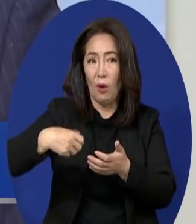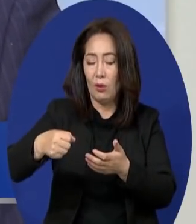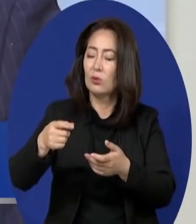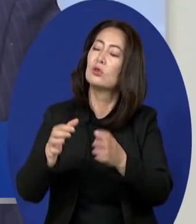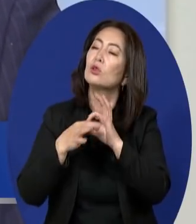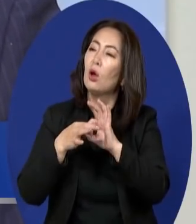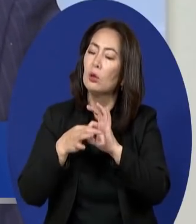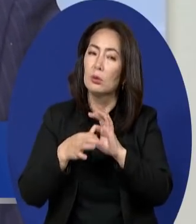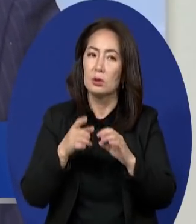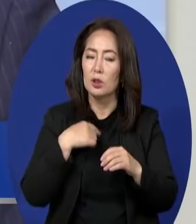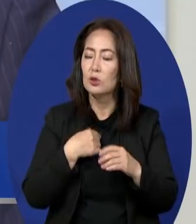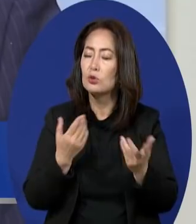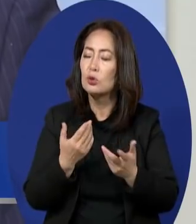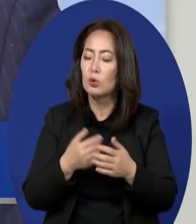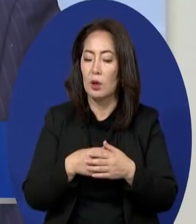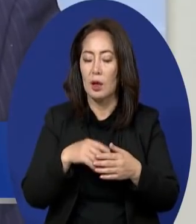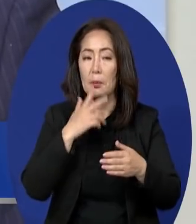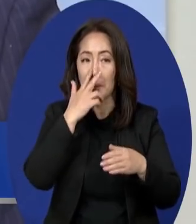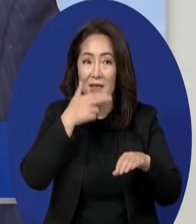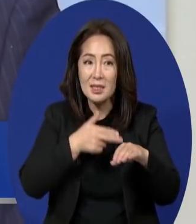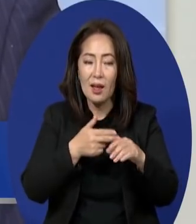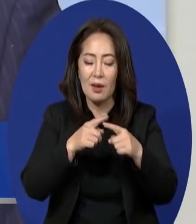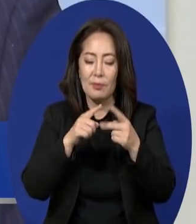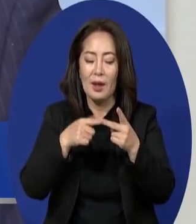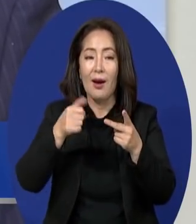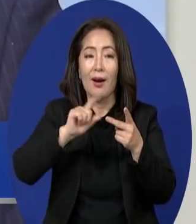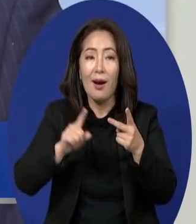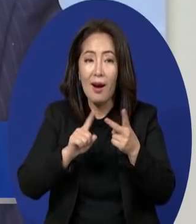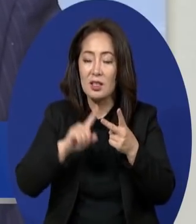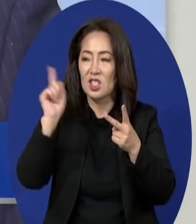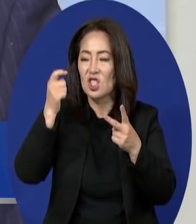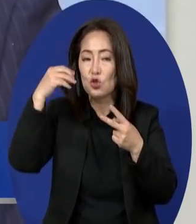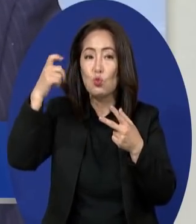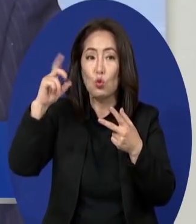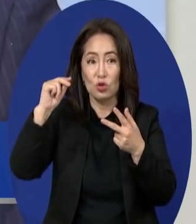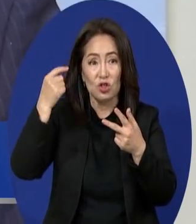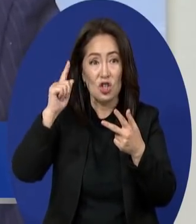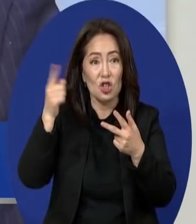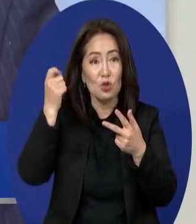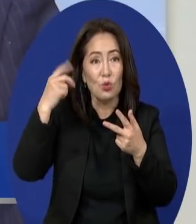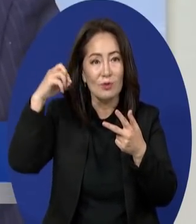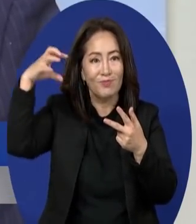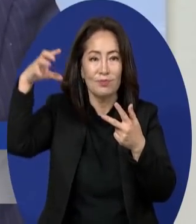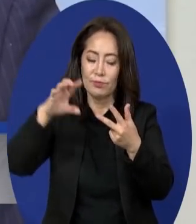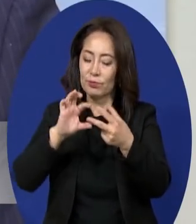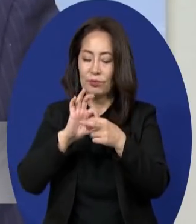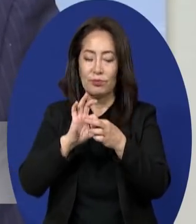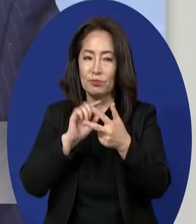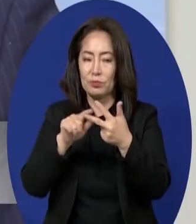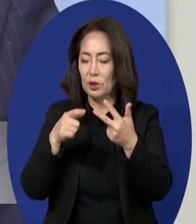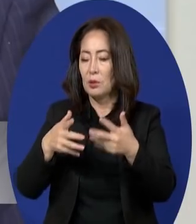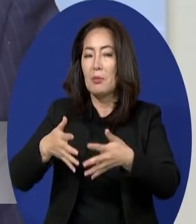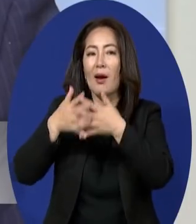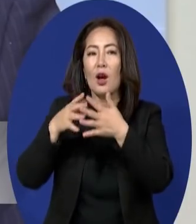толботой. Эрэлт бол зөвхөн одоо шатхуун, газ, эрчим хүчтэй биш, бас одоо үл хөдлөх хөрөнгө гэх